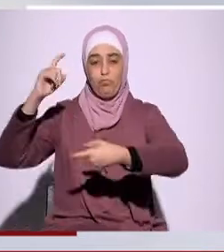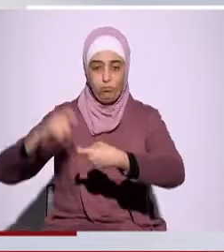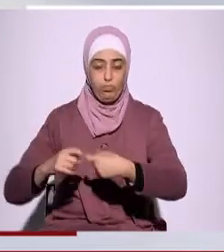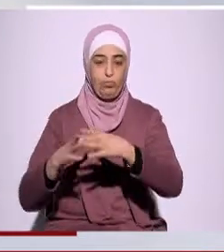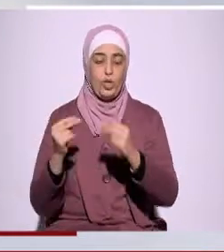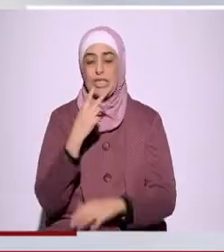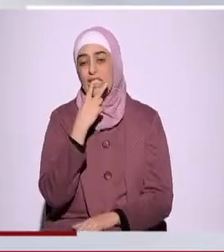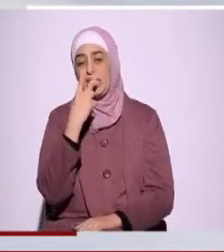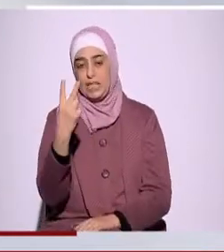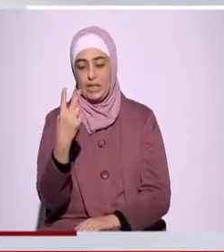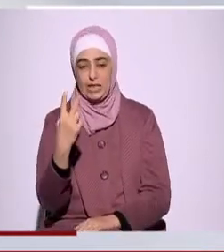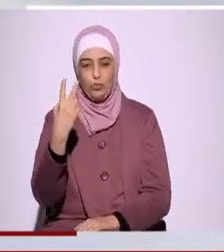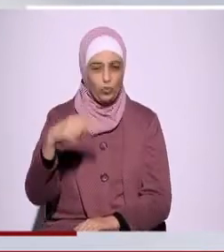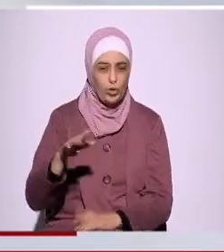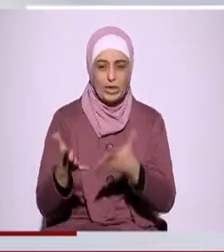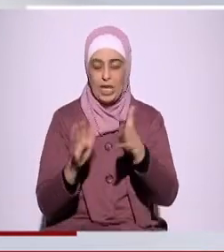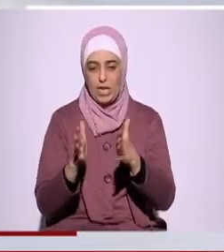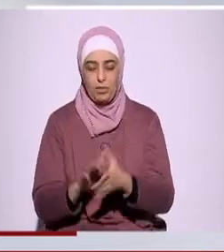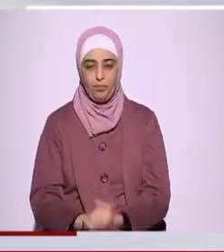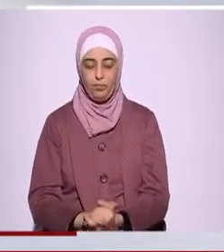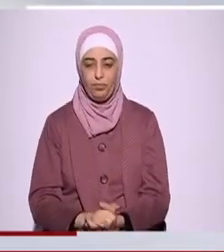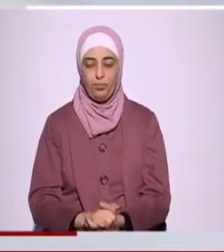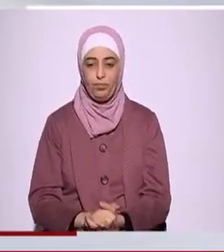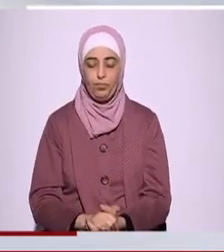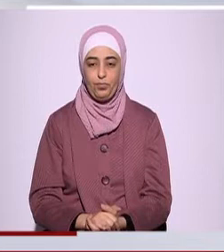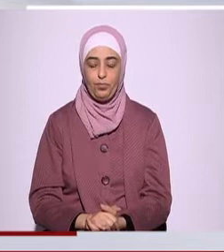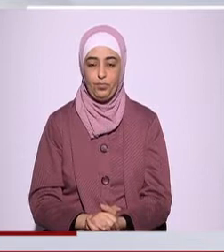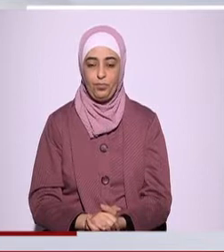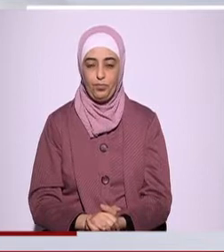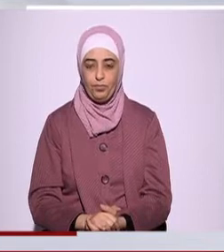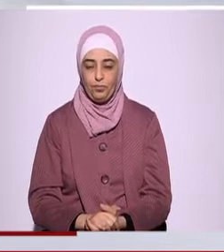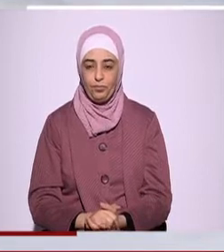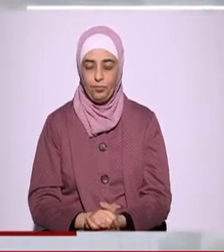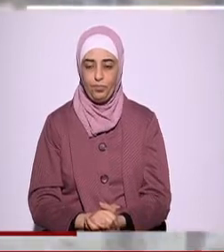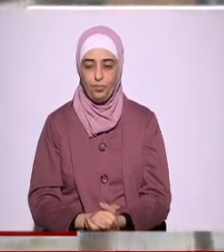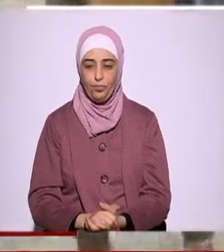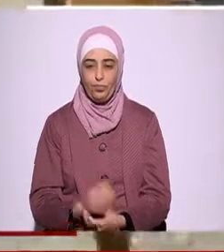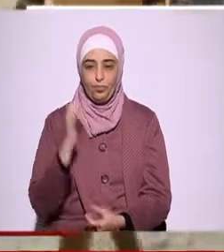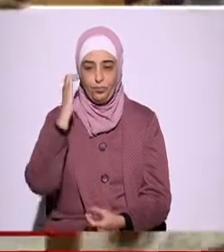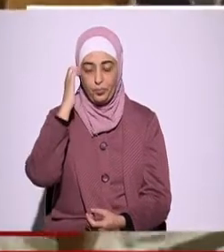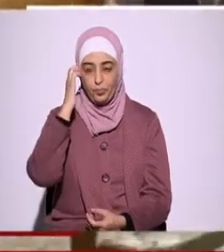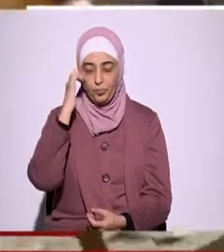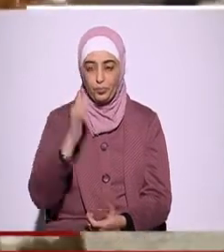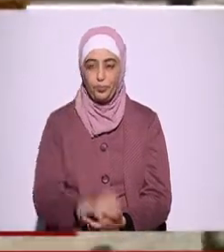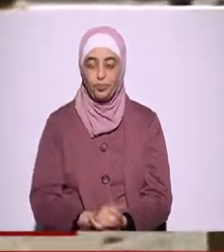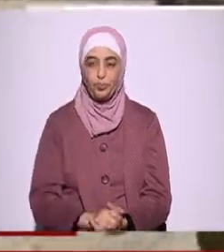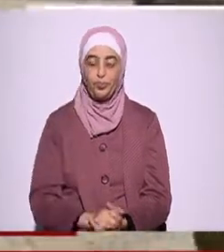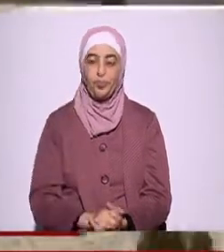لفترة سنتين ونيف. الآن الشارع السوداني رجع إلى